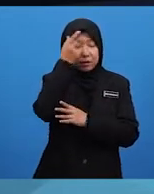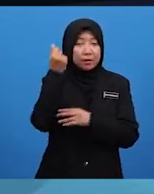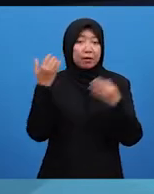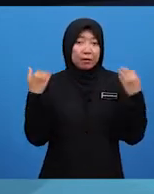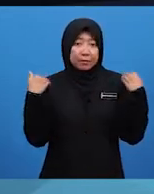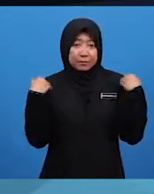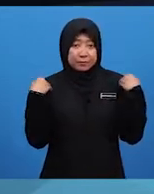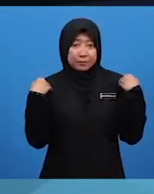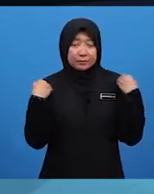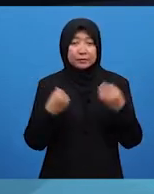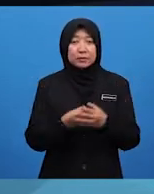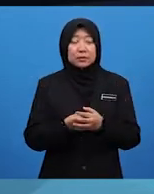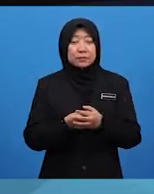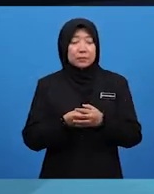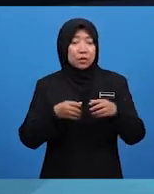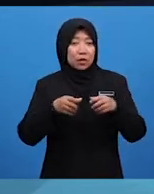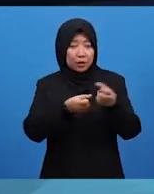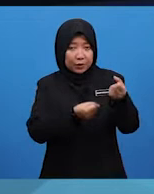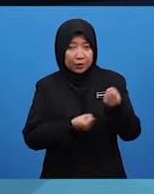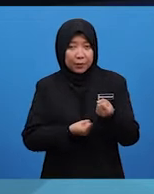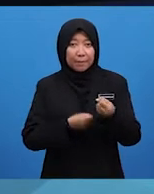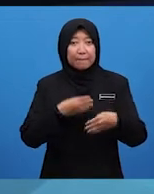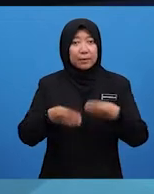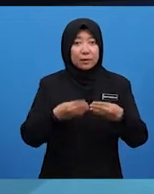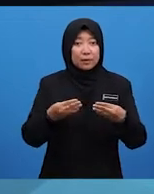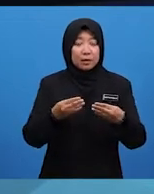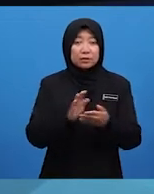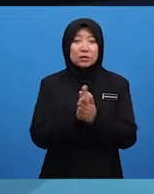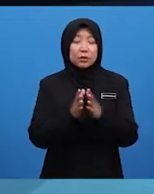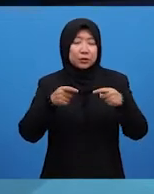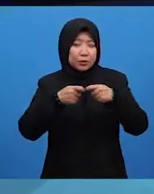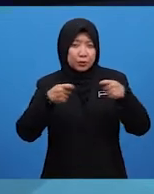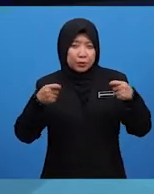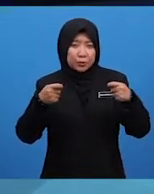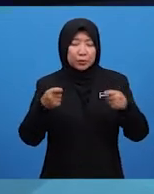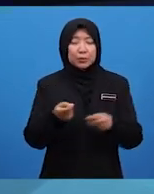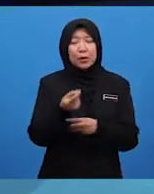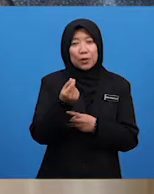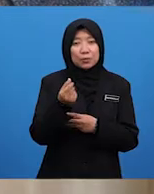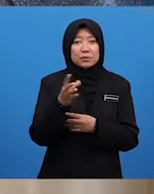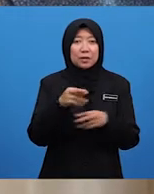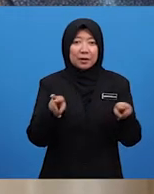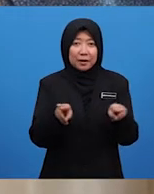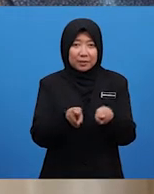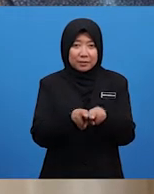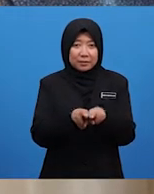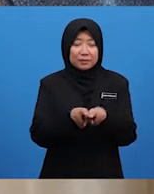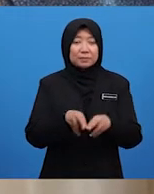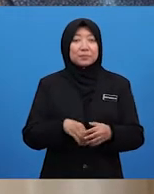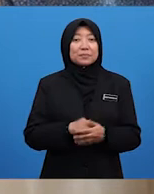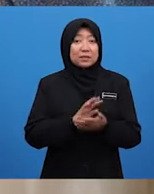adanya tarikan benang sehingga membentuk kedutan halus dan rata. Oleh